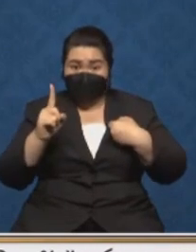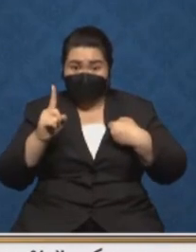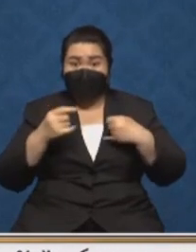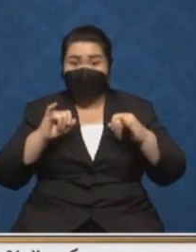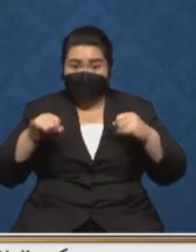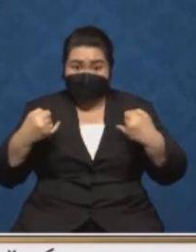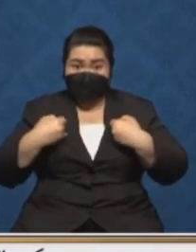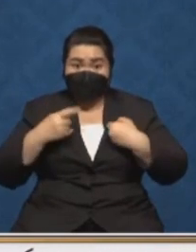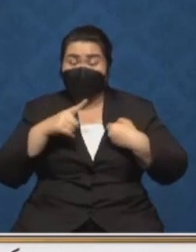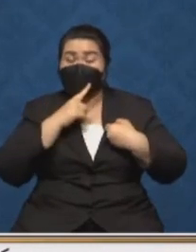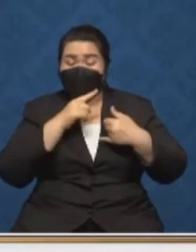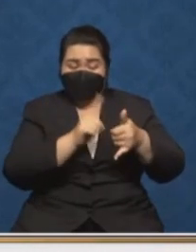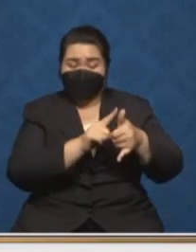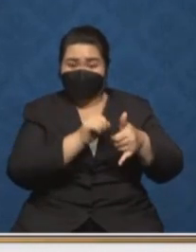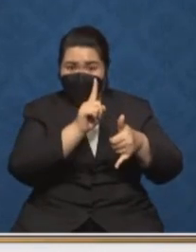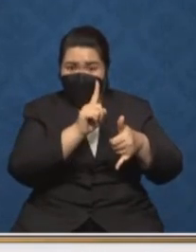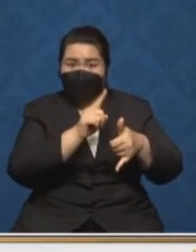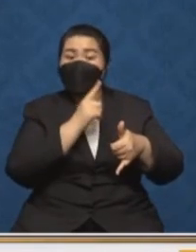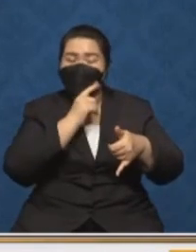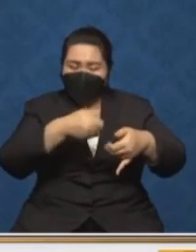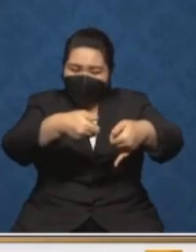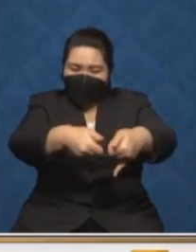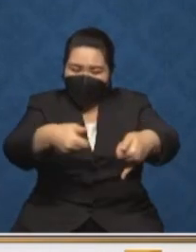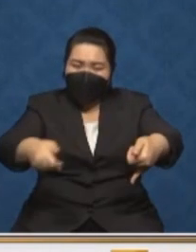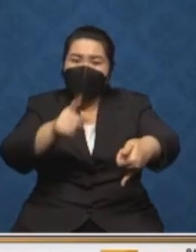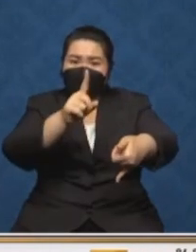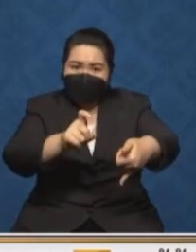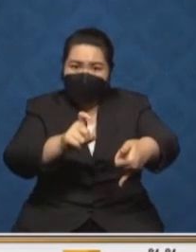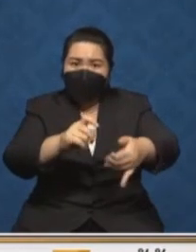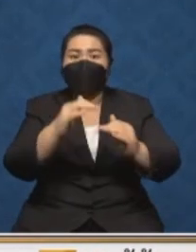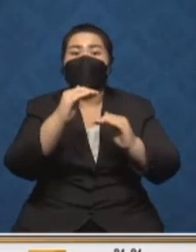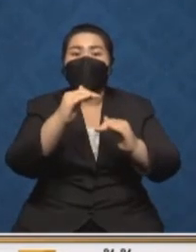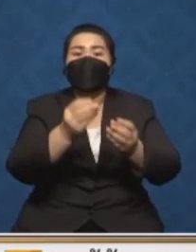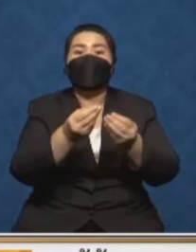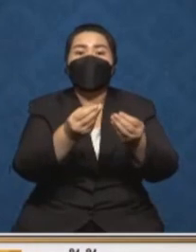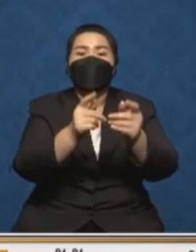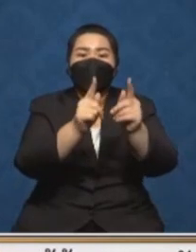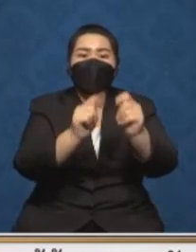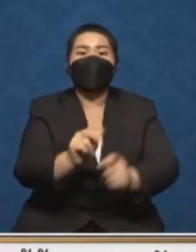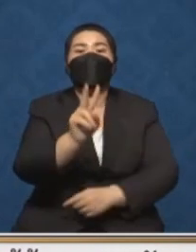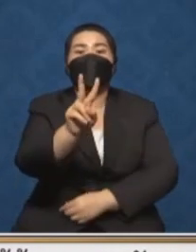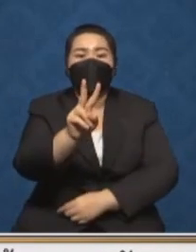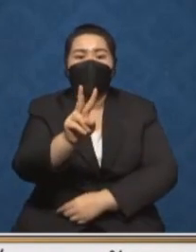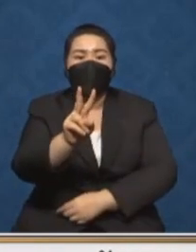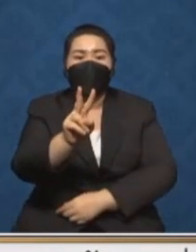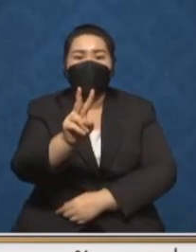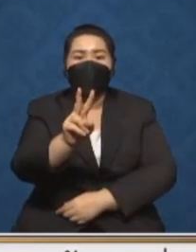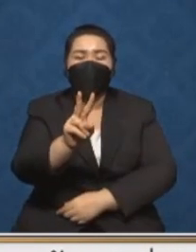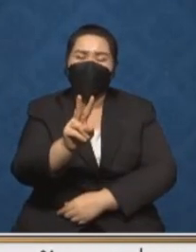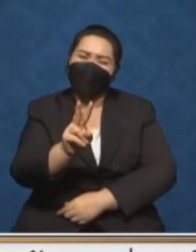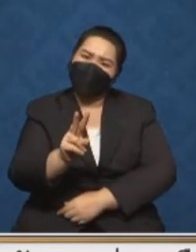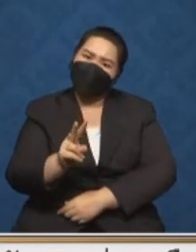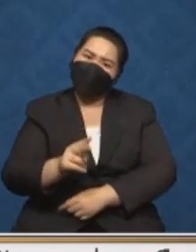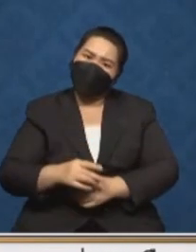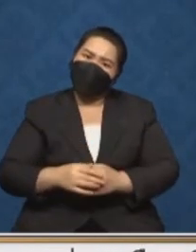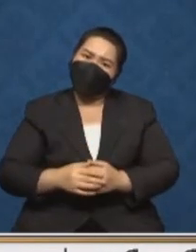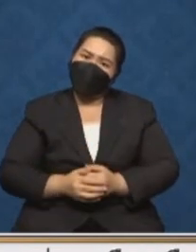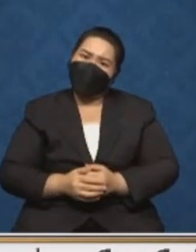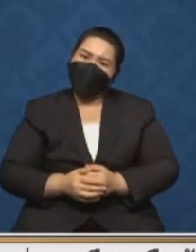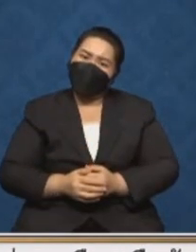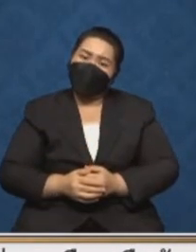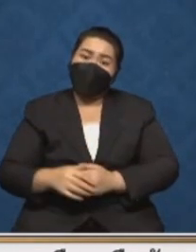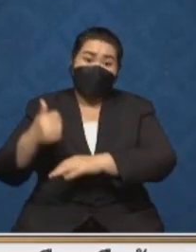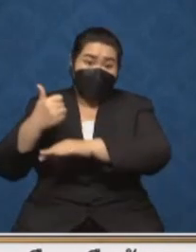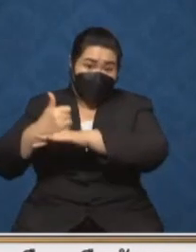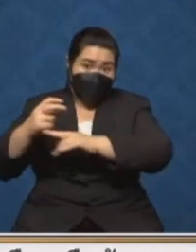ถ้าเกิดโคลหรอเกือตาย จะให้ได้แค่สองตัวเท่านั้นครั ท่านรบบนตี